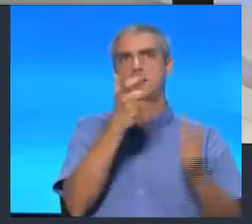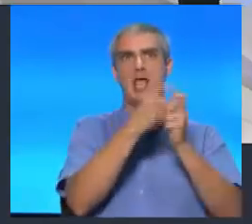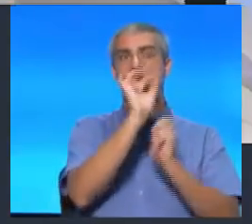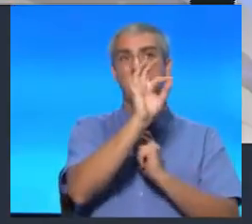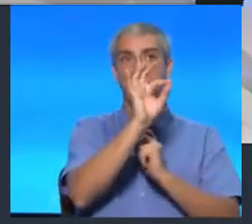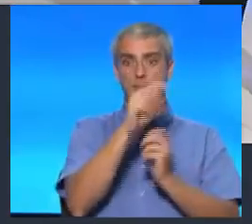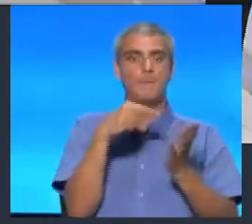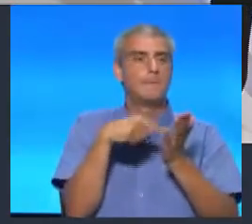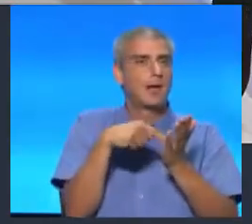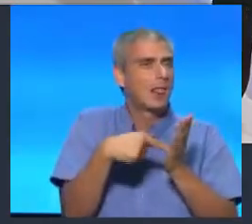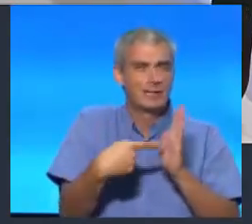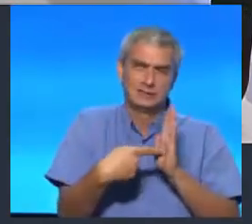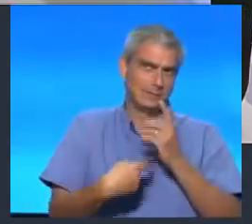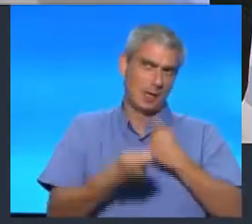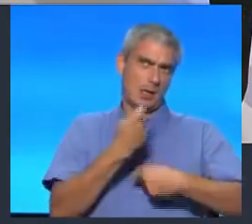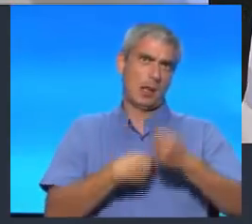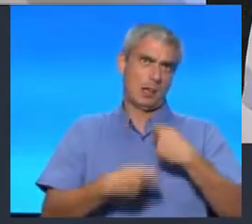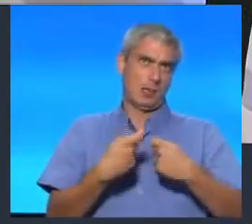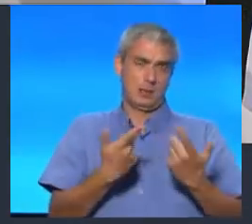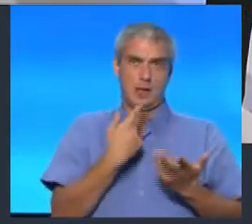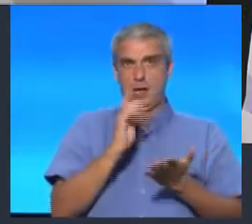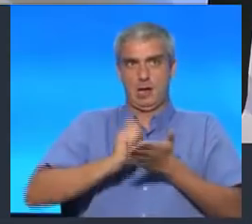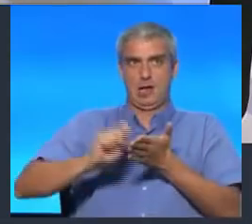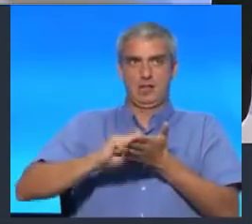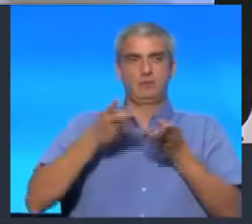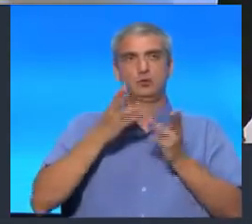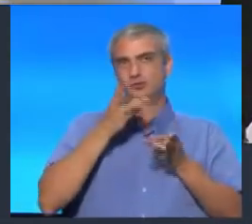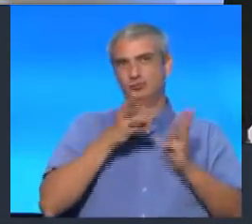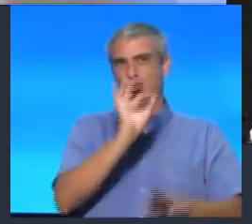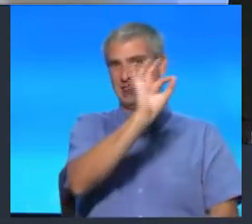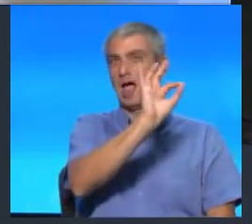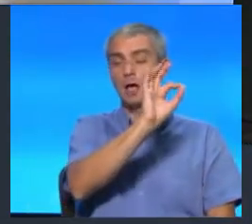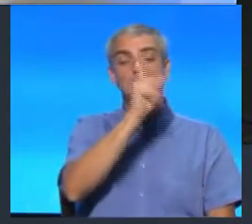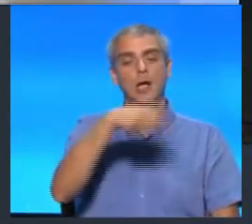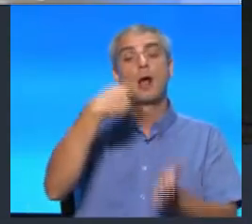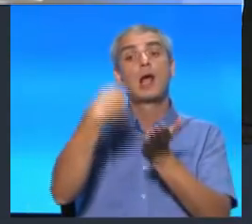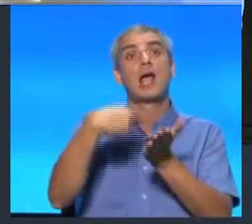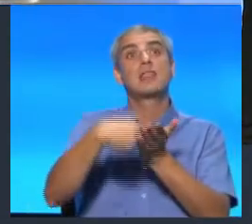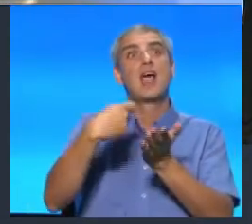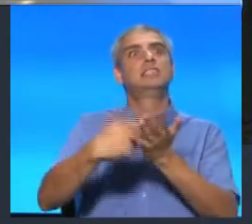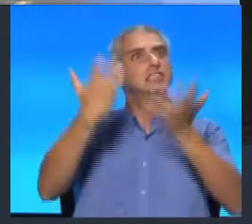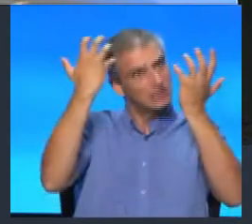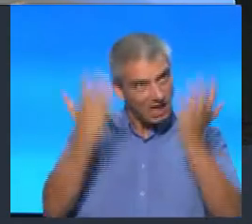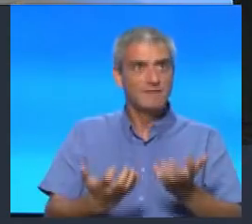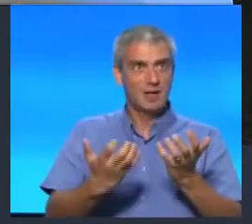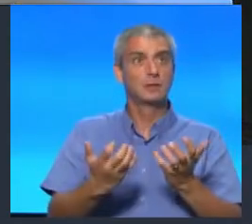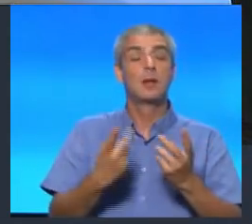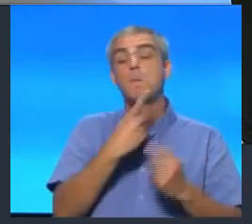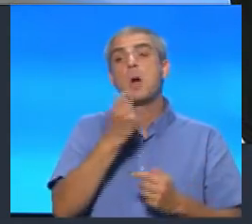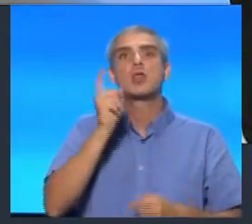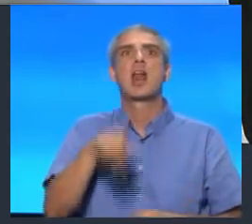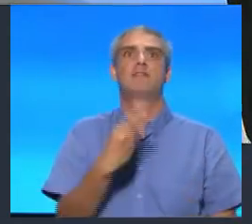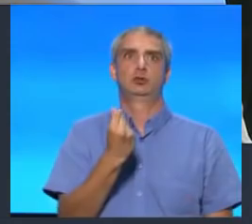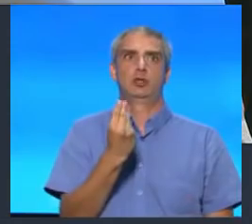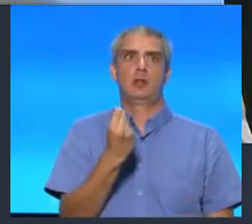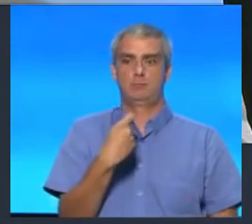היות שהמניע הוא כלכלי, כך נכתב בפסק הדין על שיטת רמי לוי, יש להשית קנס כספי כבד הנמדד במאות אלפי שקלים.